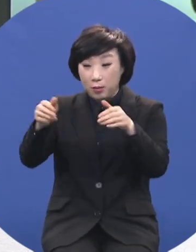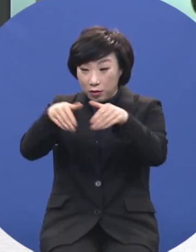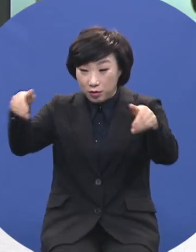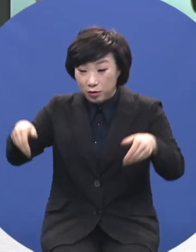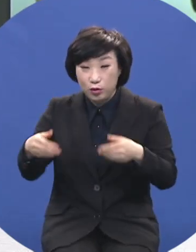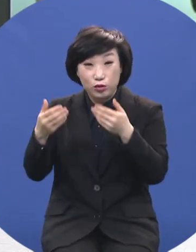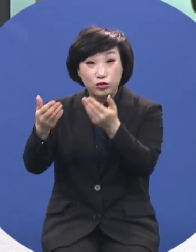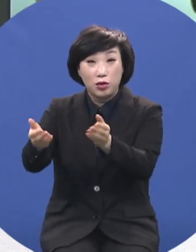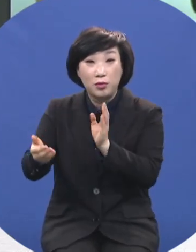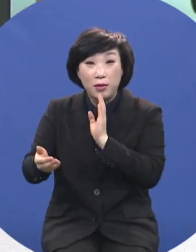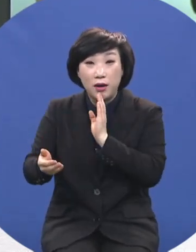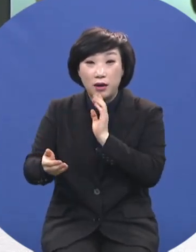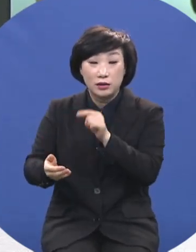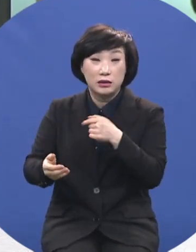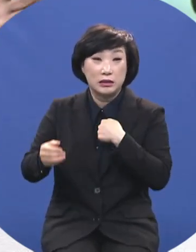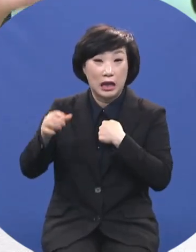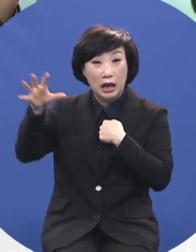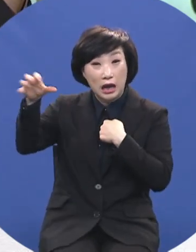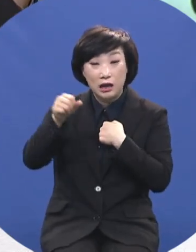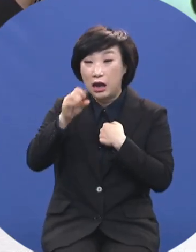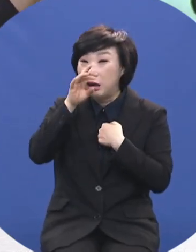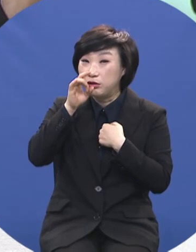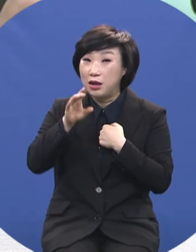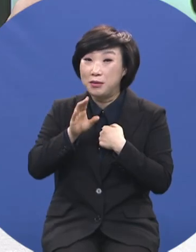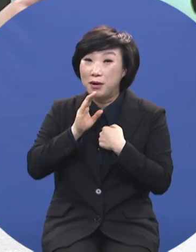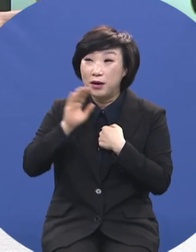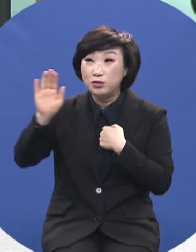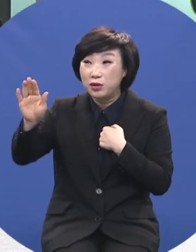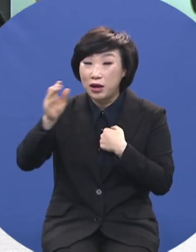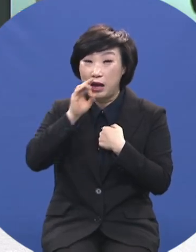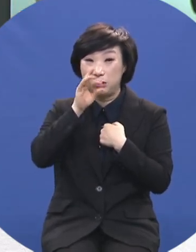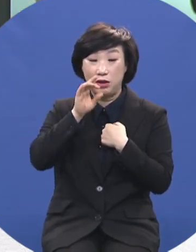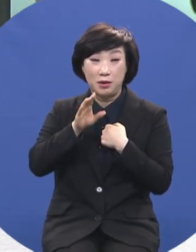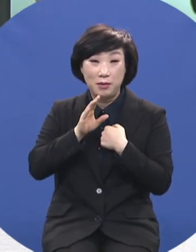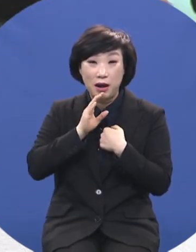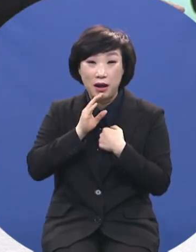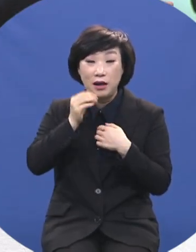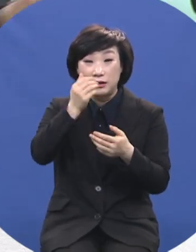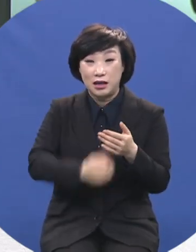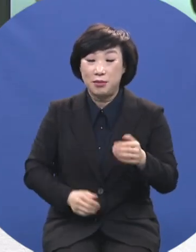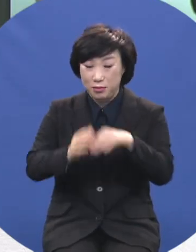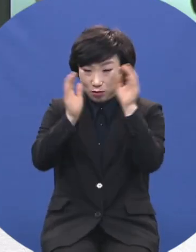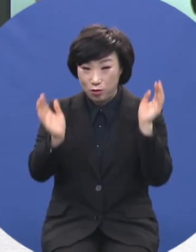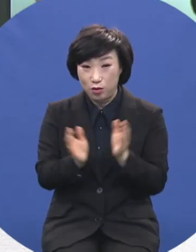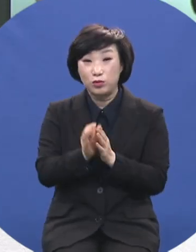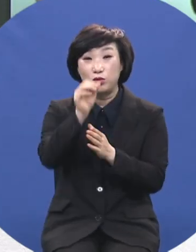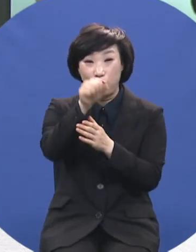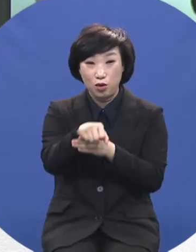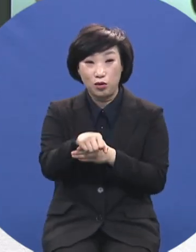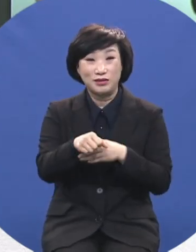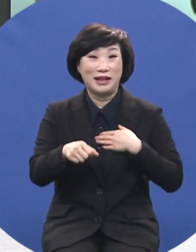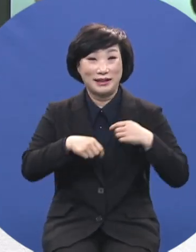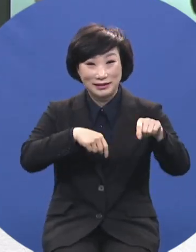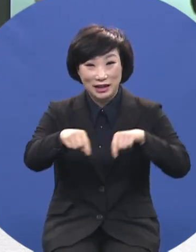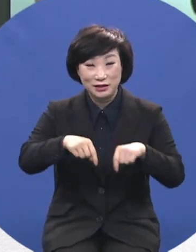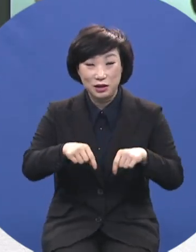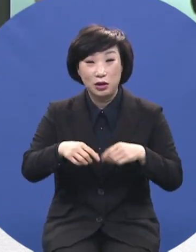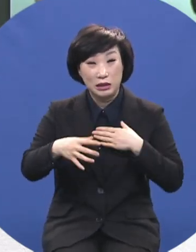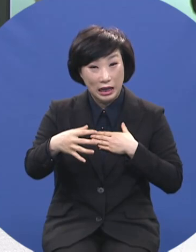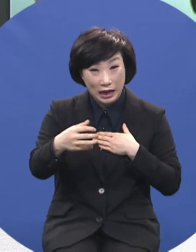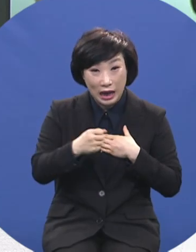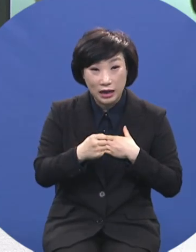이건 네가 소유하면 안 돼. 여기 이건 절대 안 돼. 나머지는 다 네가 다스려.